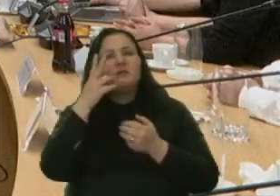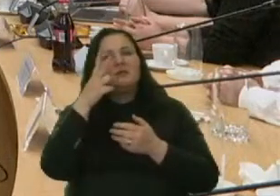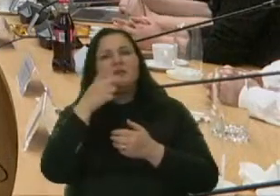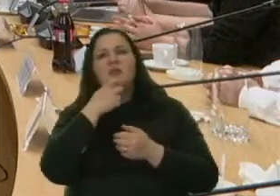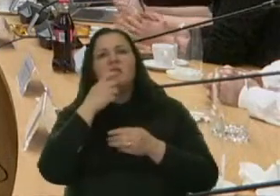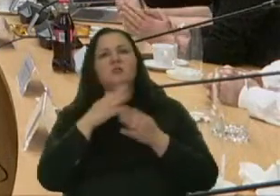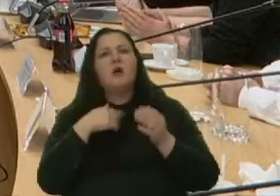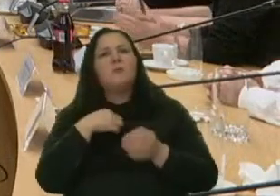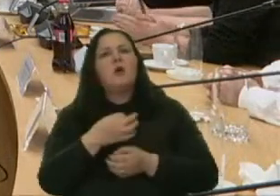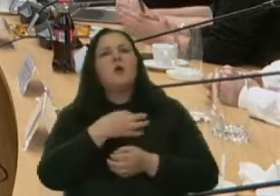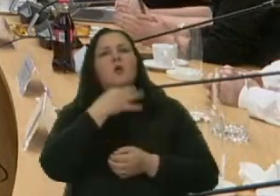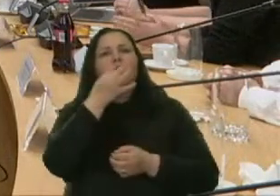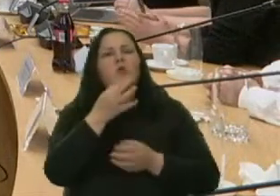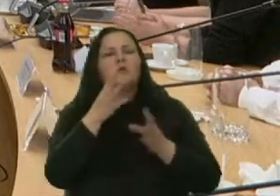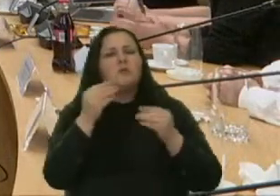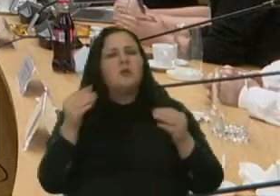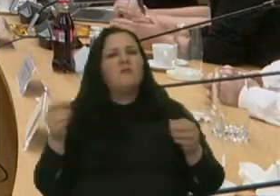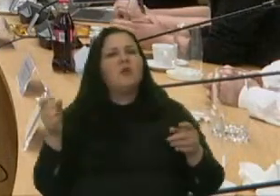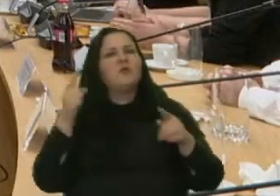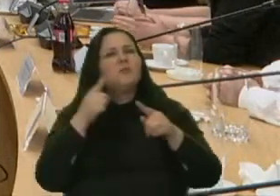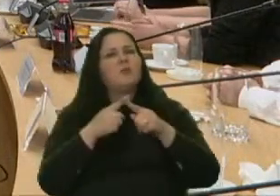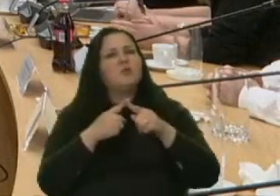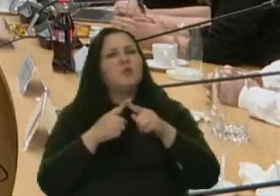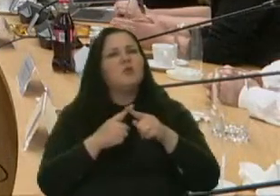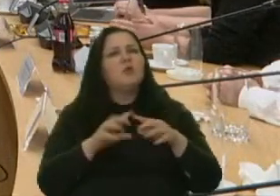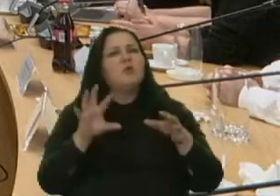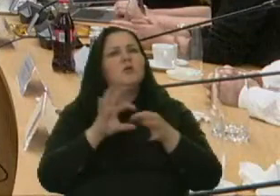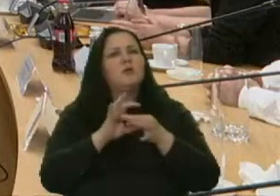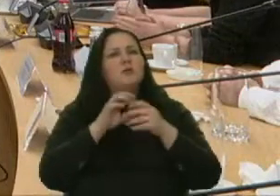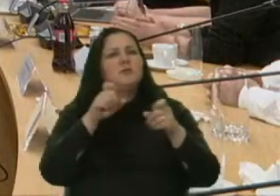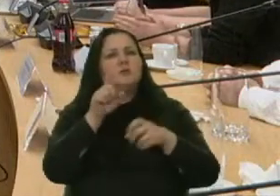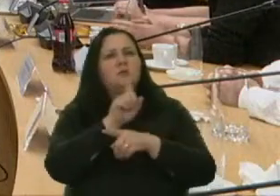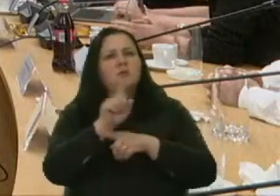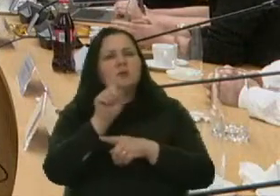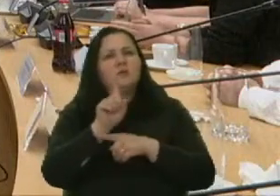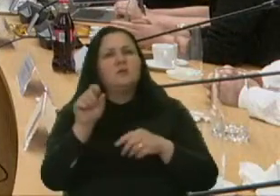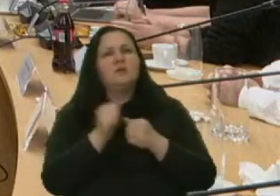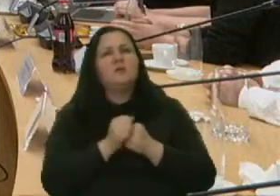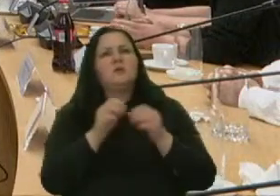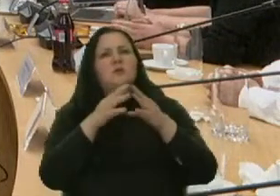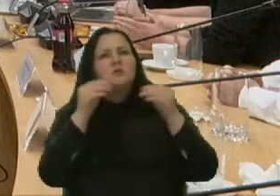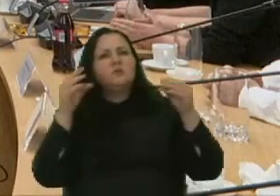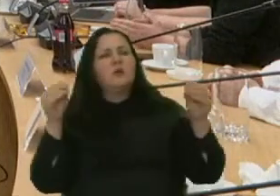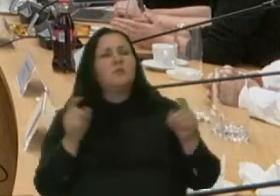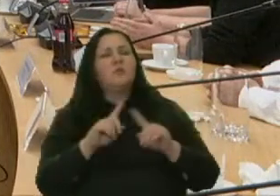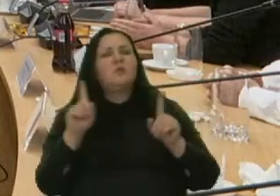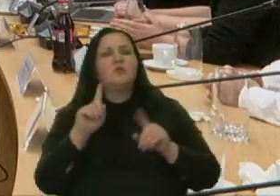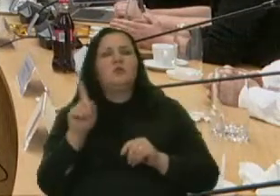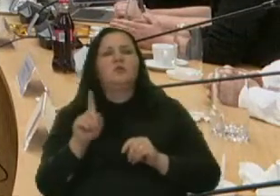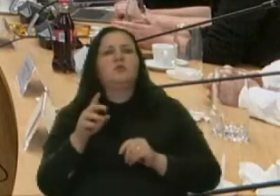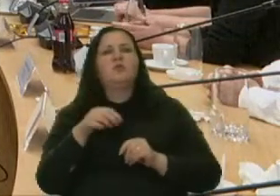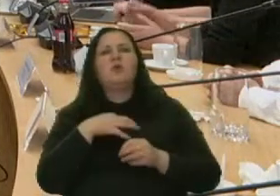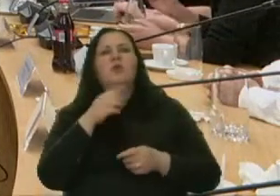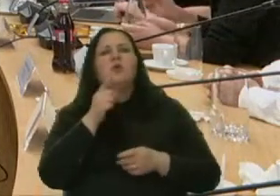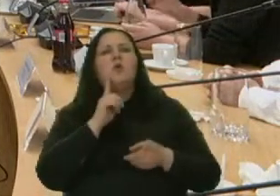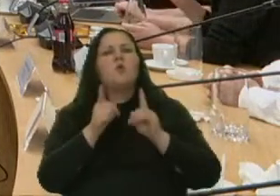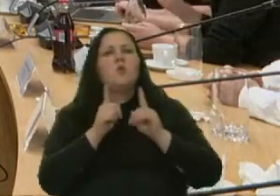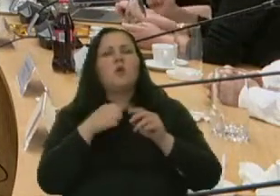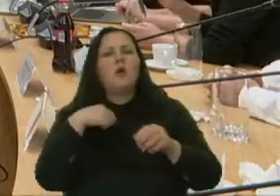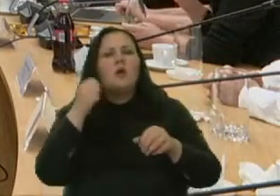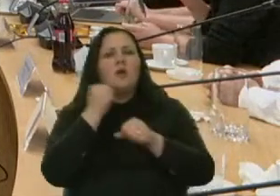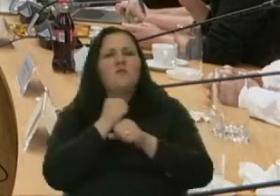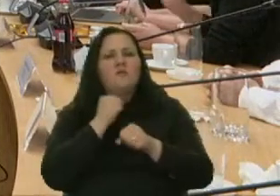jumătate cuvântul de foarte multe ori legat de acest lucru și mai mult decât atâta nici măcar nu doar comentăm am